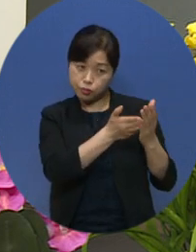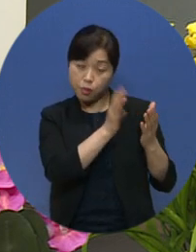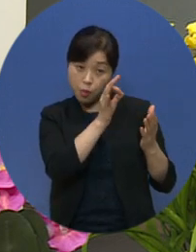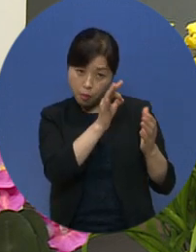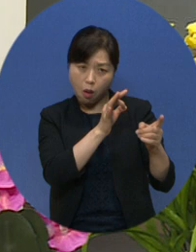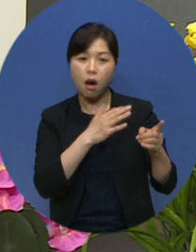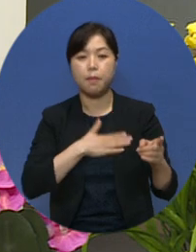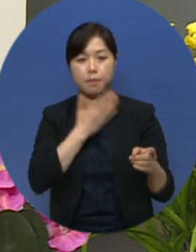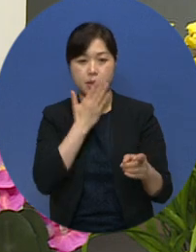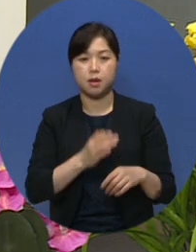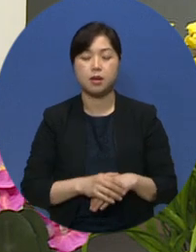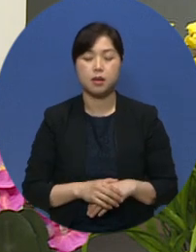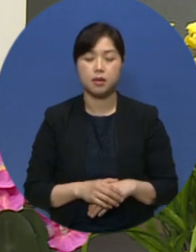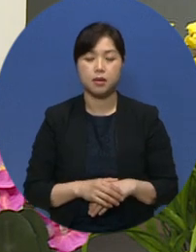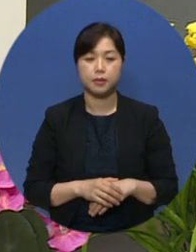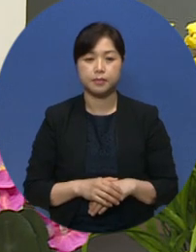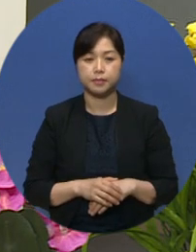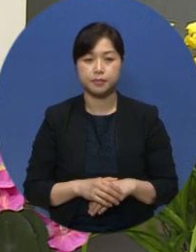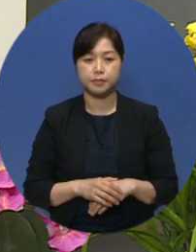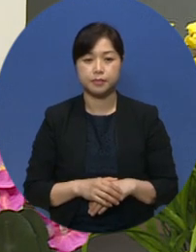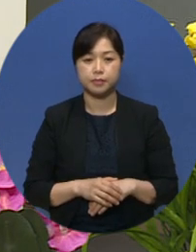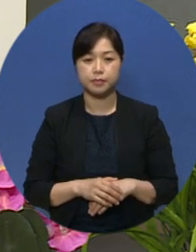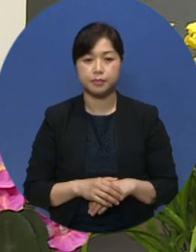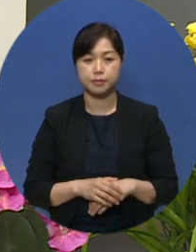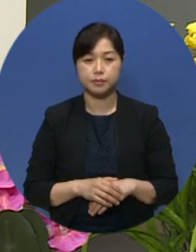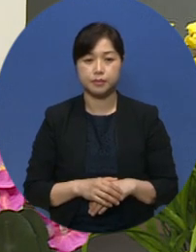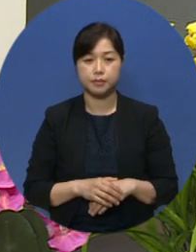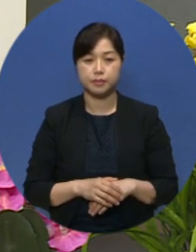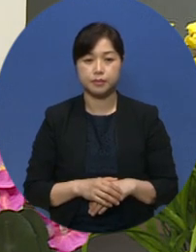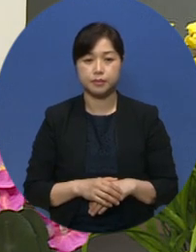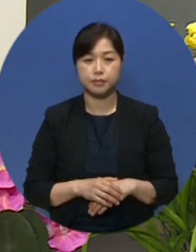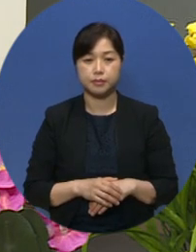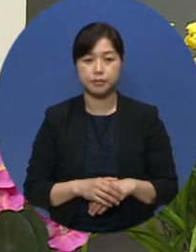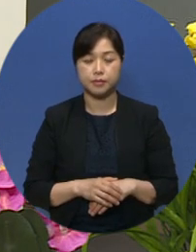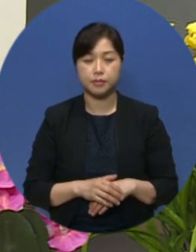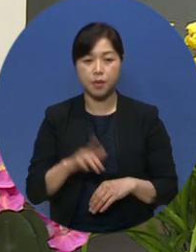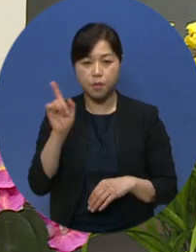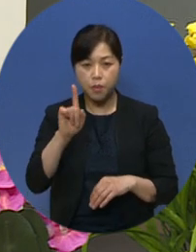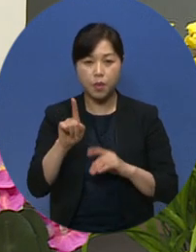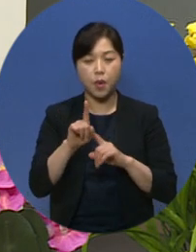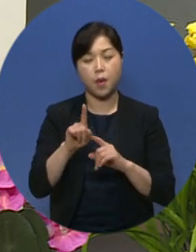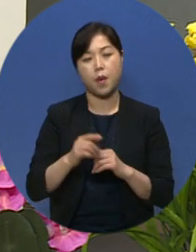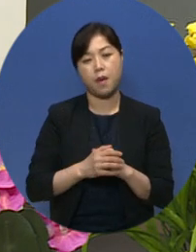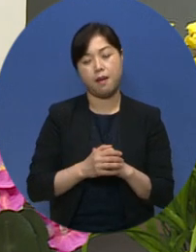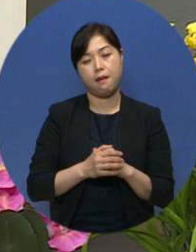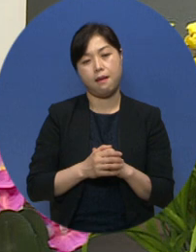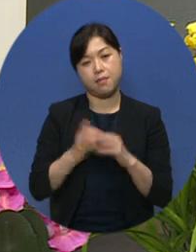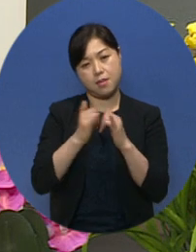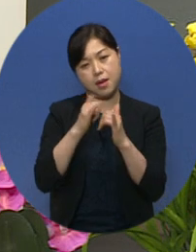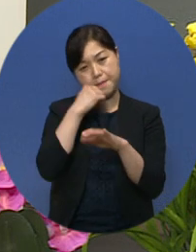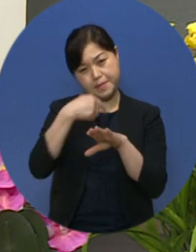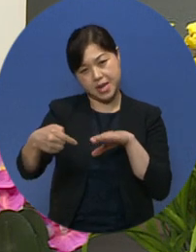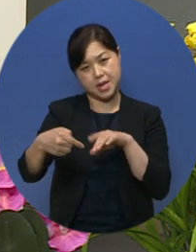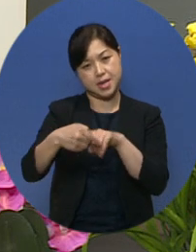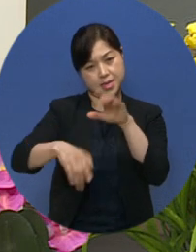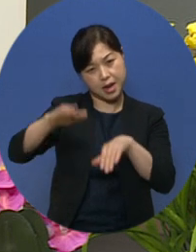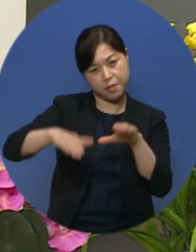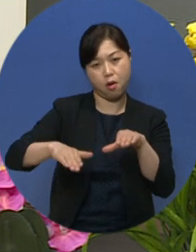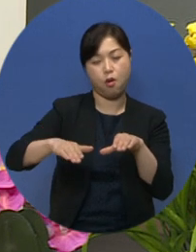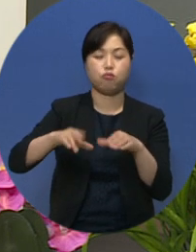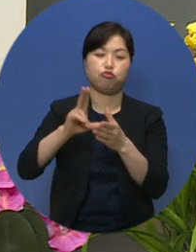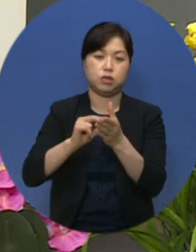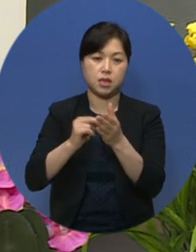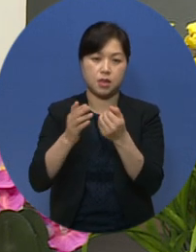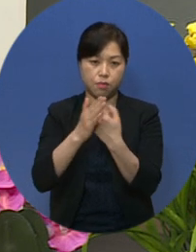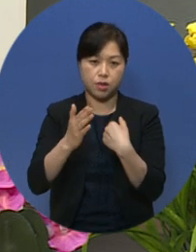있습니다 그런데 이게 이제 공교롭게 뭐 인종차별 문제 다 뭐다 해가지고 미국은 폭동 까지